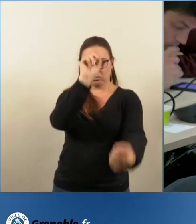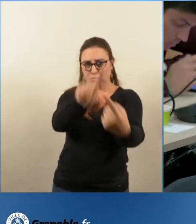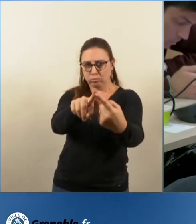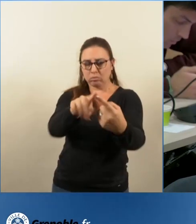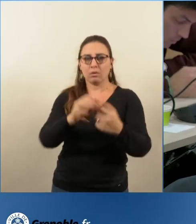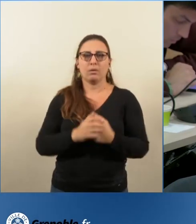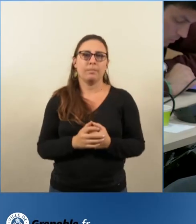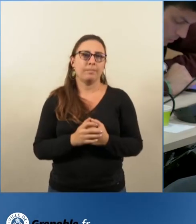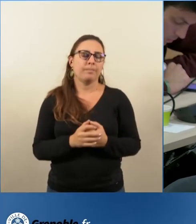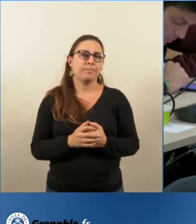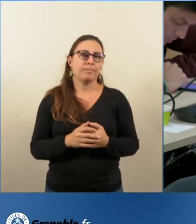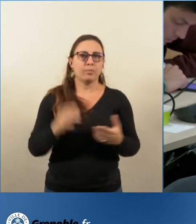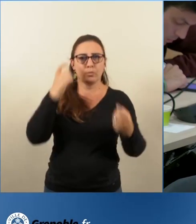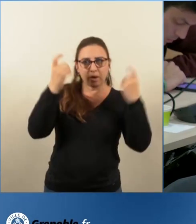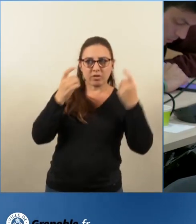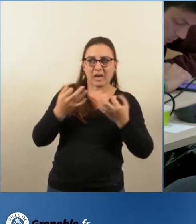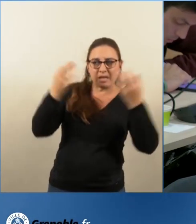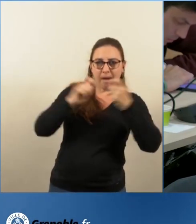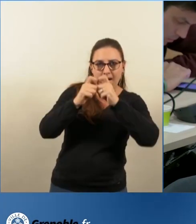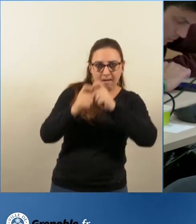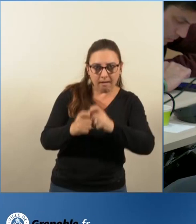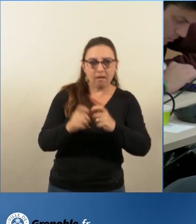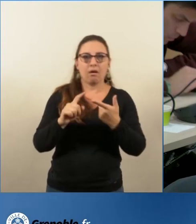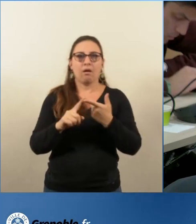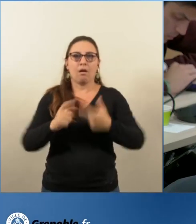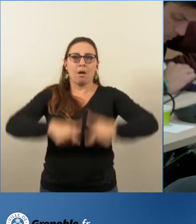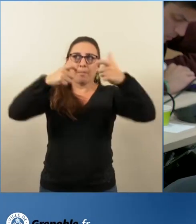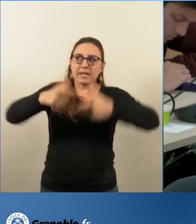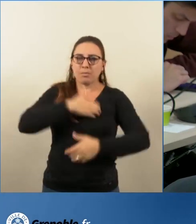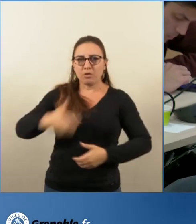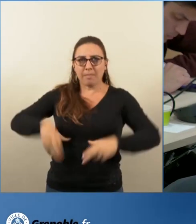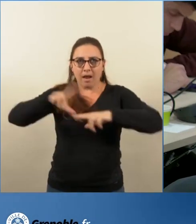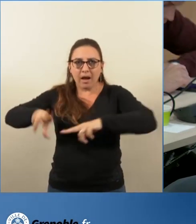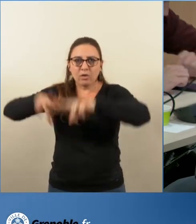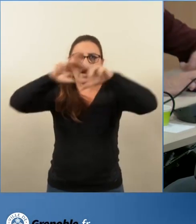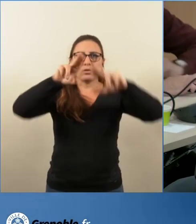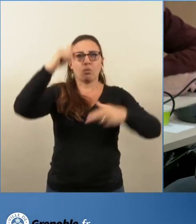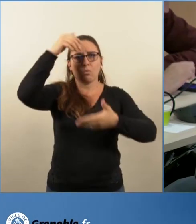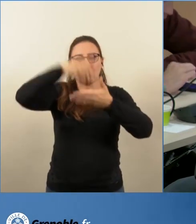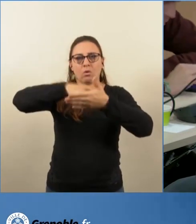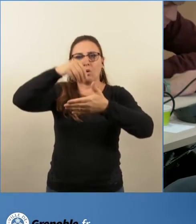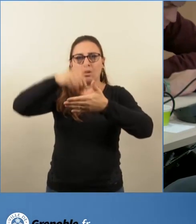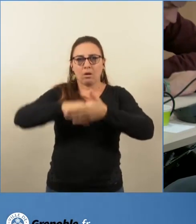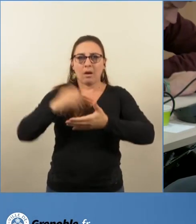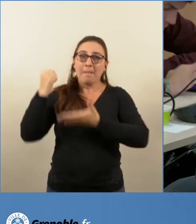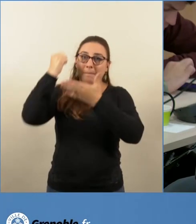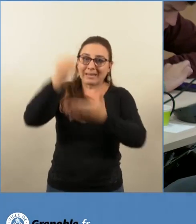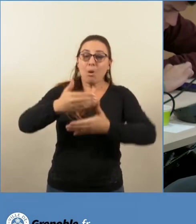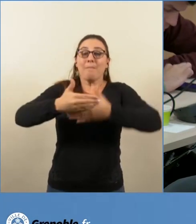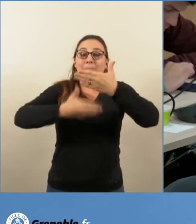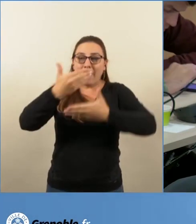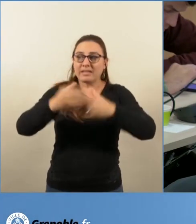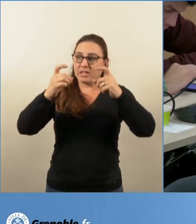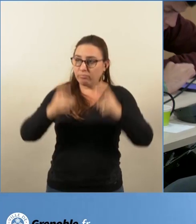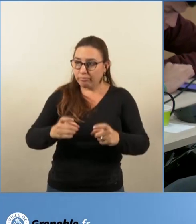réduire les l'impact climat un plan de rénovation des bâtiments municipaux de réduction des surfaces du patrimoine bâti